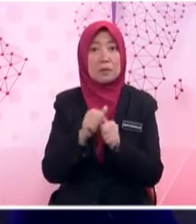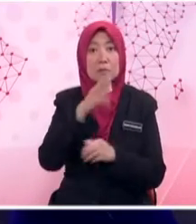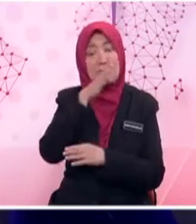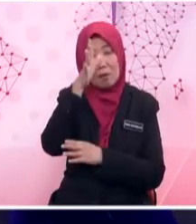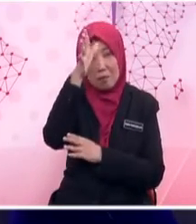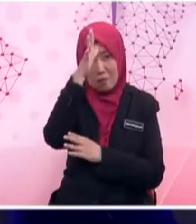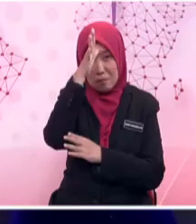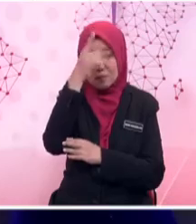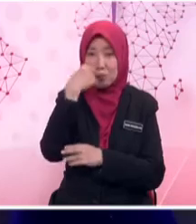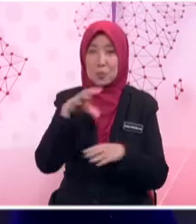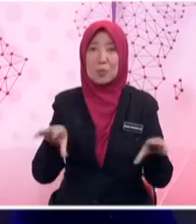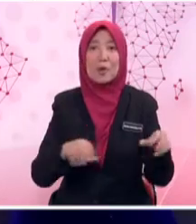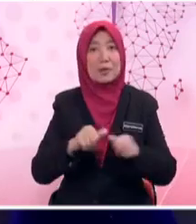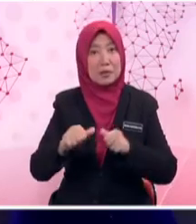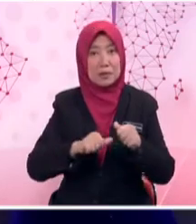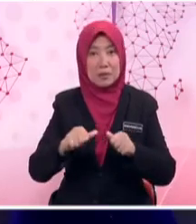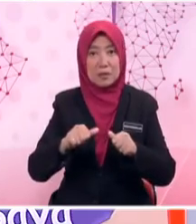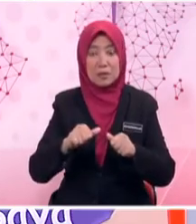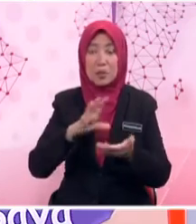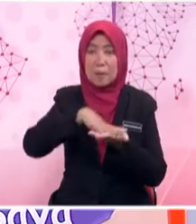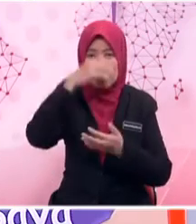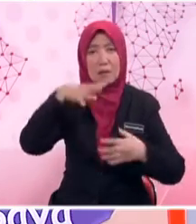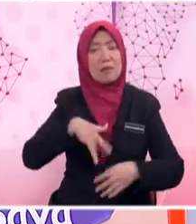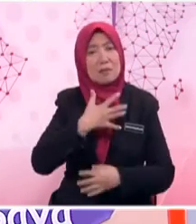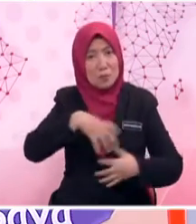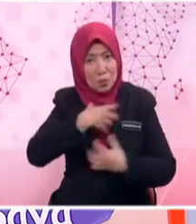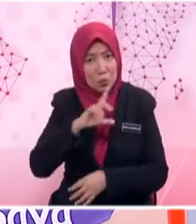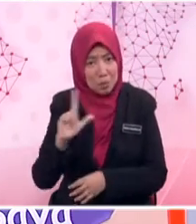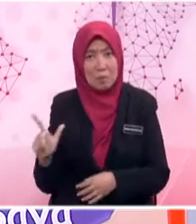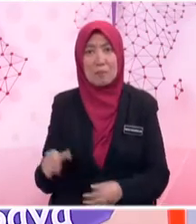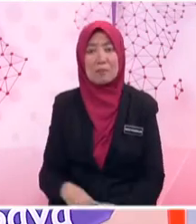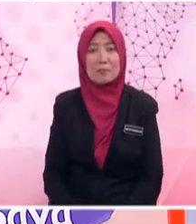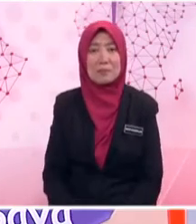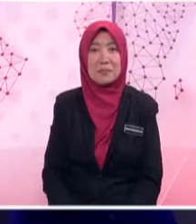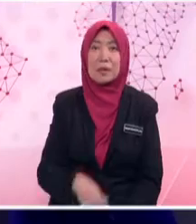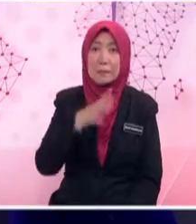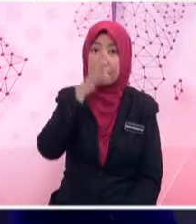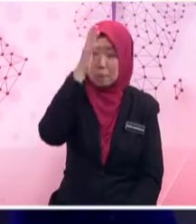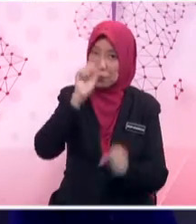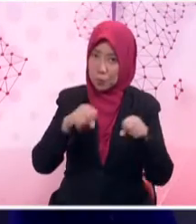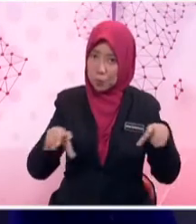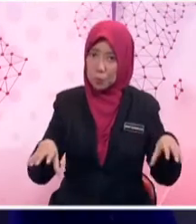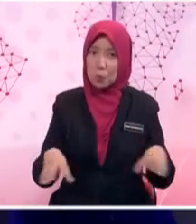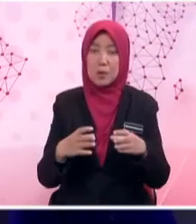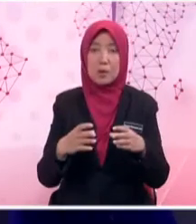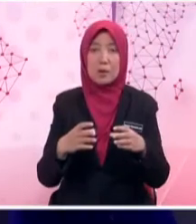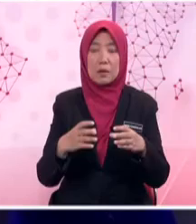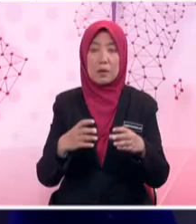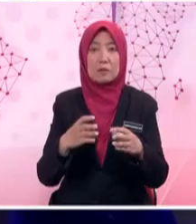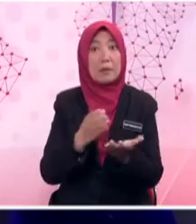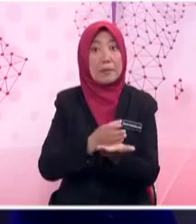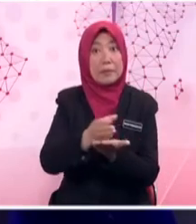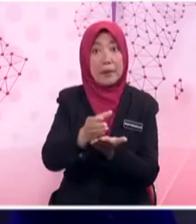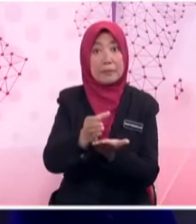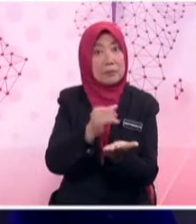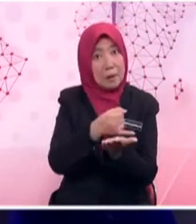satu aktiviti pembelajaran yang menyeronokkan di rumah. Yeah. Betul, cikgu? Saya rasa ibu bapa boleh buat kad flashcard seperti ini. Betul.